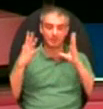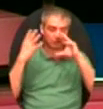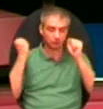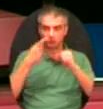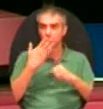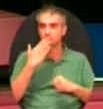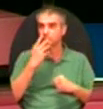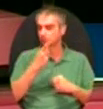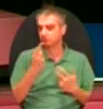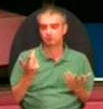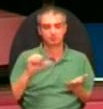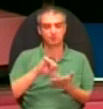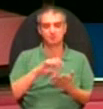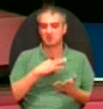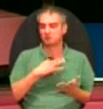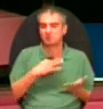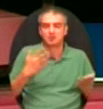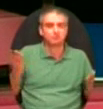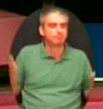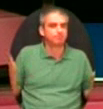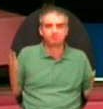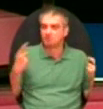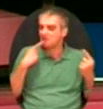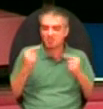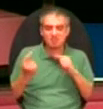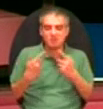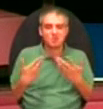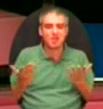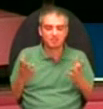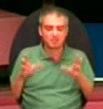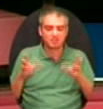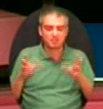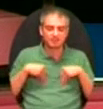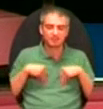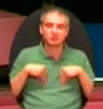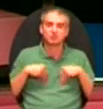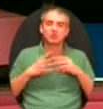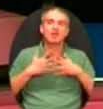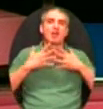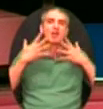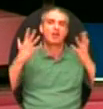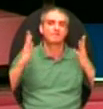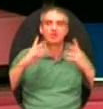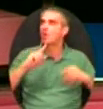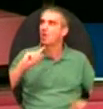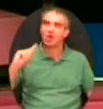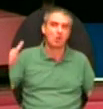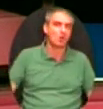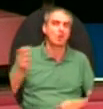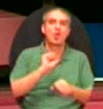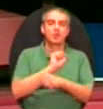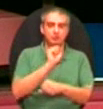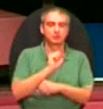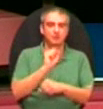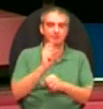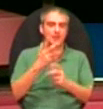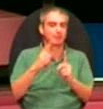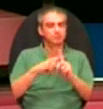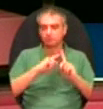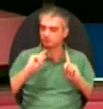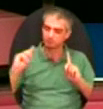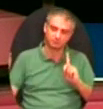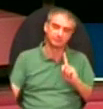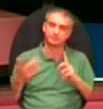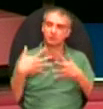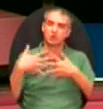השגרירות ירושלים זאת הבירה שלנו. אין על זה דיון, אני חושב שיש קונצנזוס רחב מאוד, לא בין כל האופוזיציה, אבל חוצה גבולות